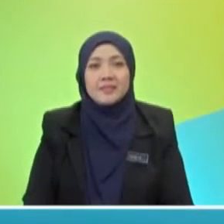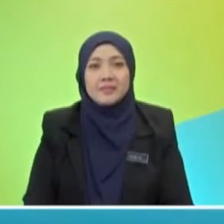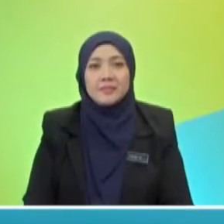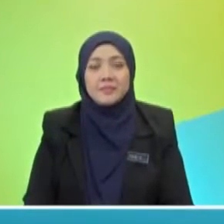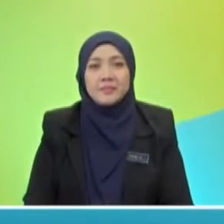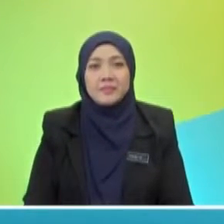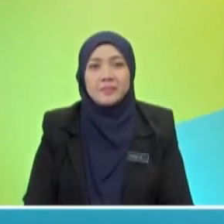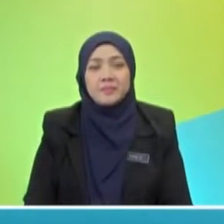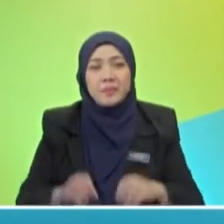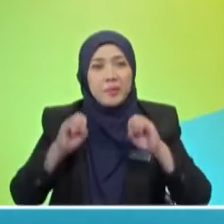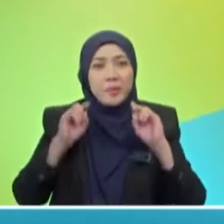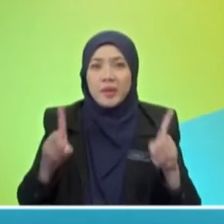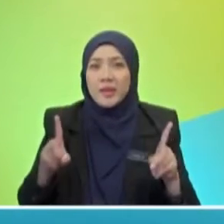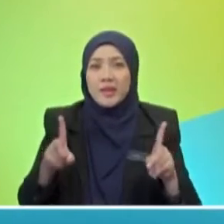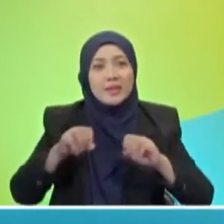Baiklah.